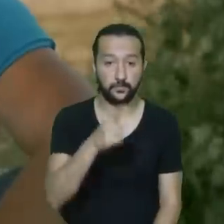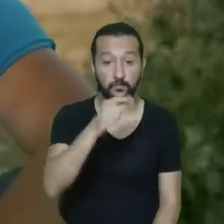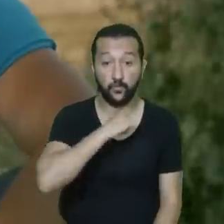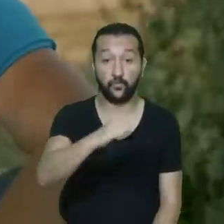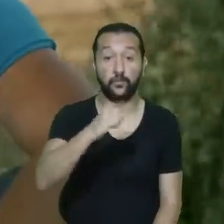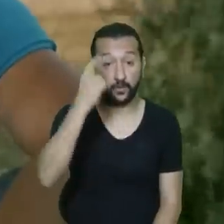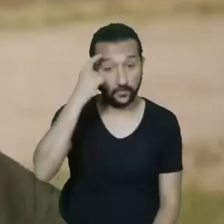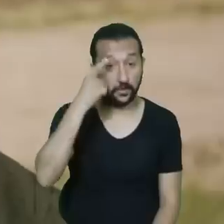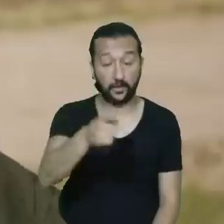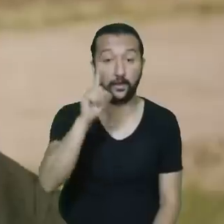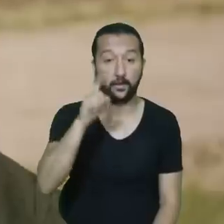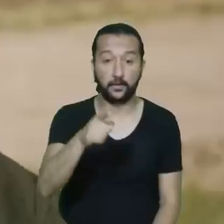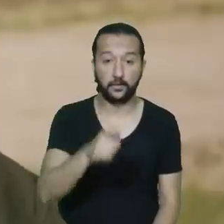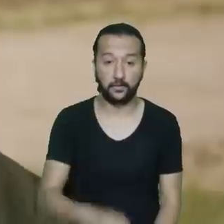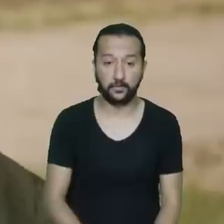Geçireceğim şimdi bidon kafana.